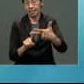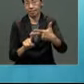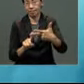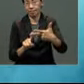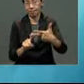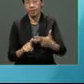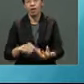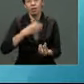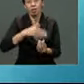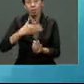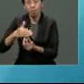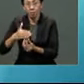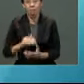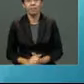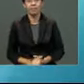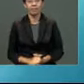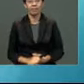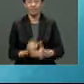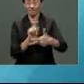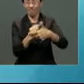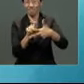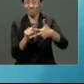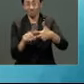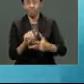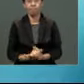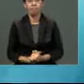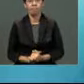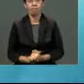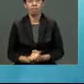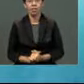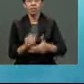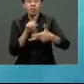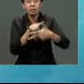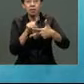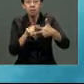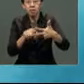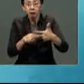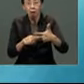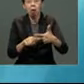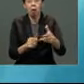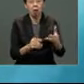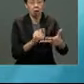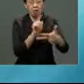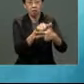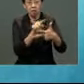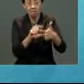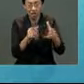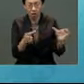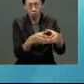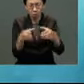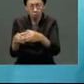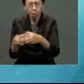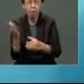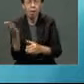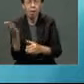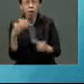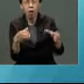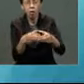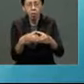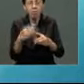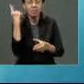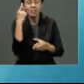ปิงปองนะครับแล้วก็ซึ่งเป็นหลังจากเกิดการระบาดใน2กลุ่มก้อนใหญ่ก่อนหน้านี้คือกลุ่มผับ